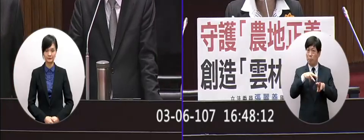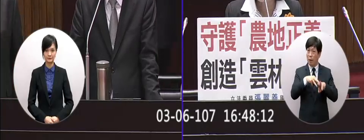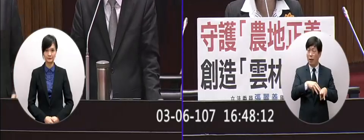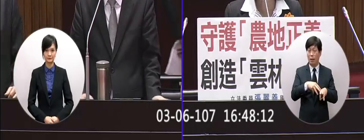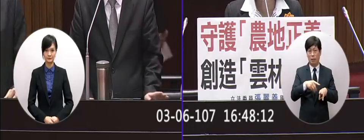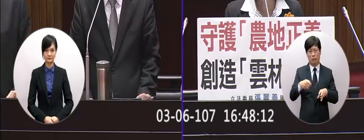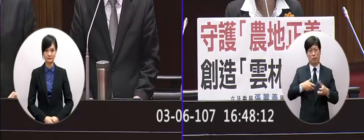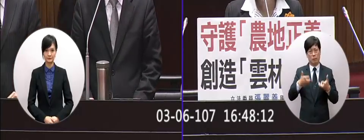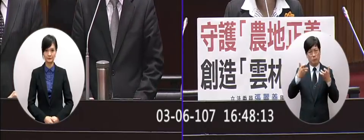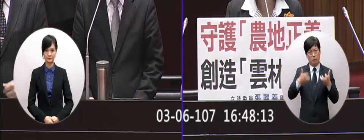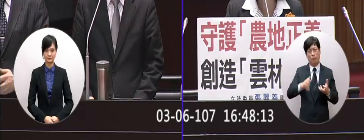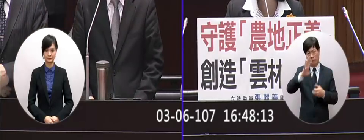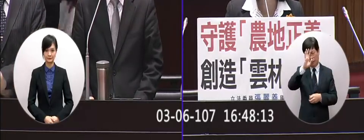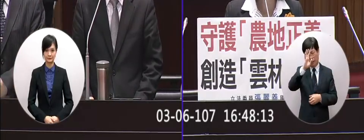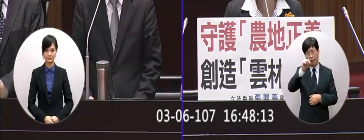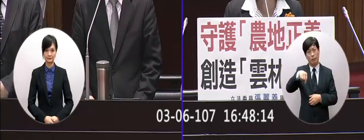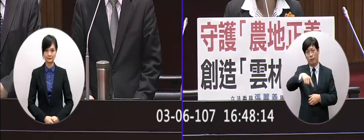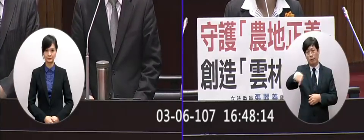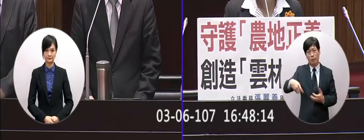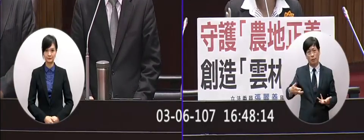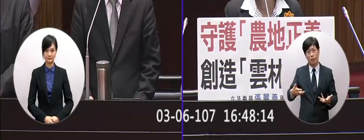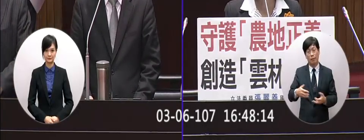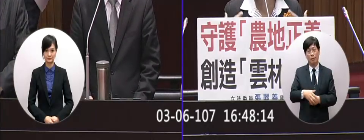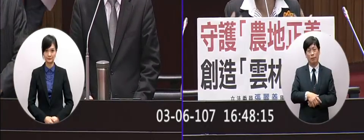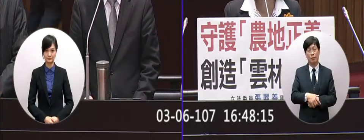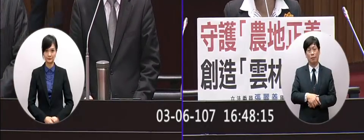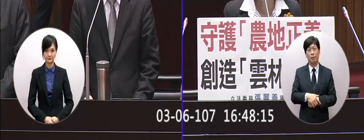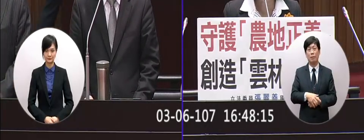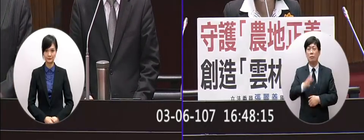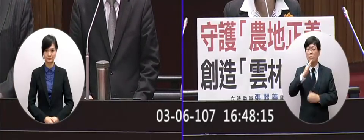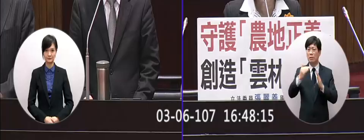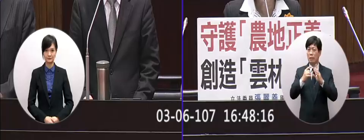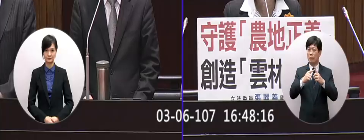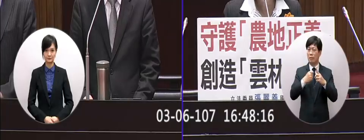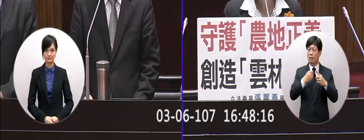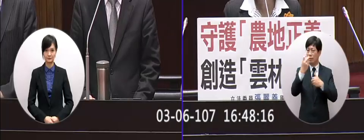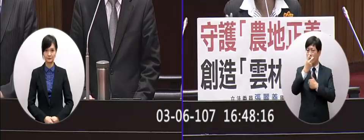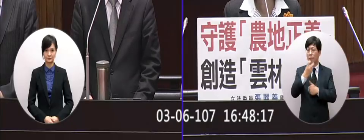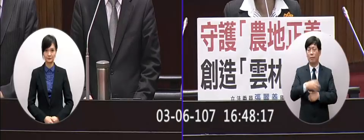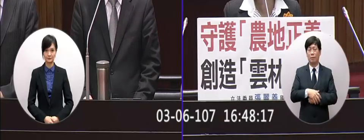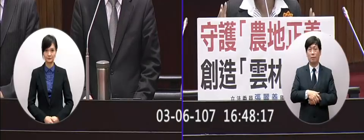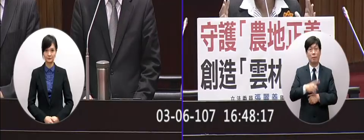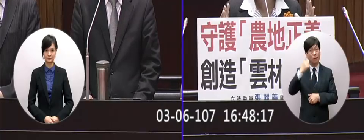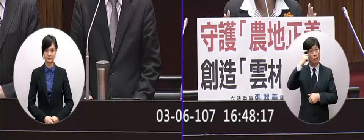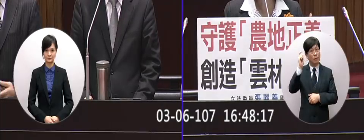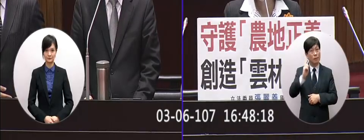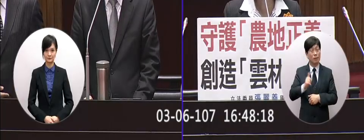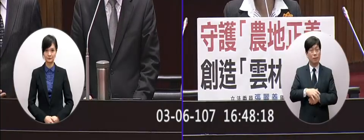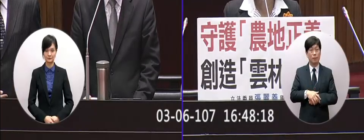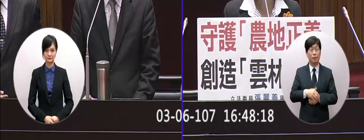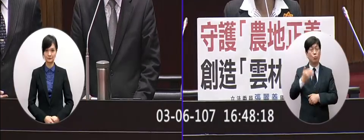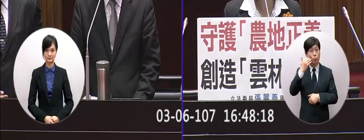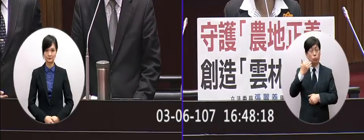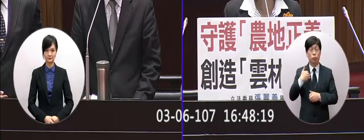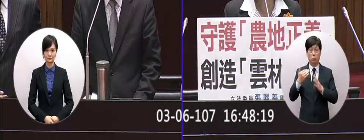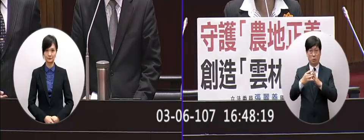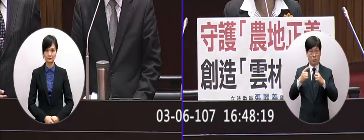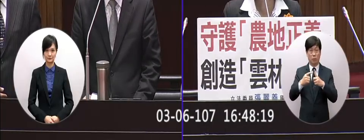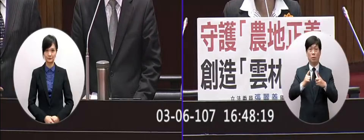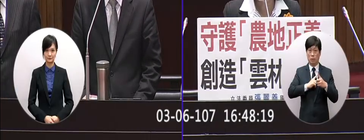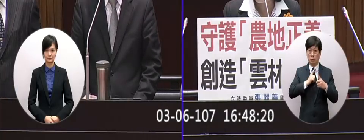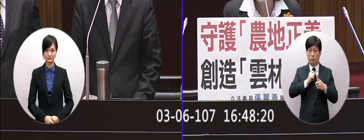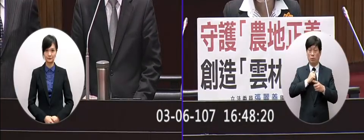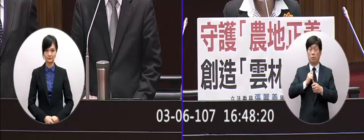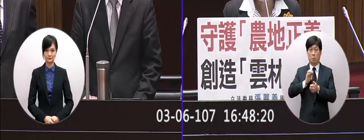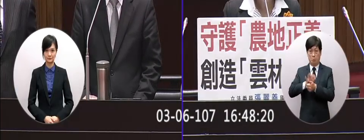是属于重度的，那这些人呢是属于家属要照顾的，也就是家属要稳定